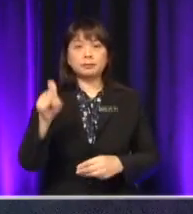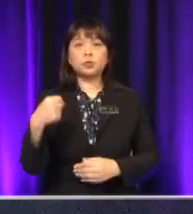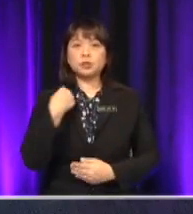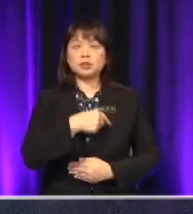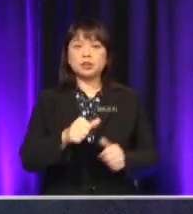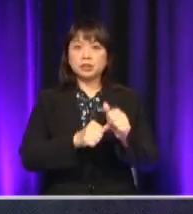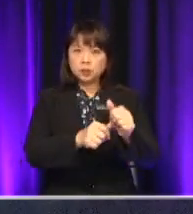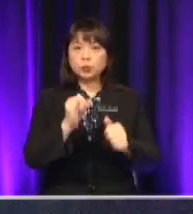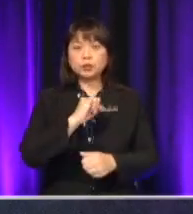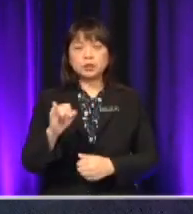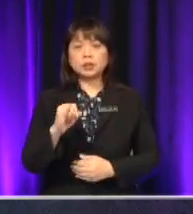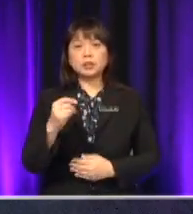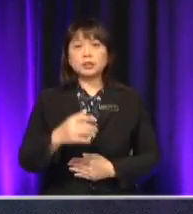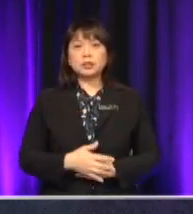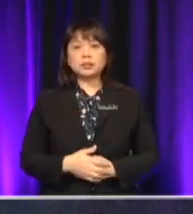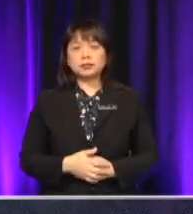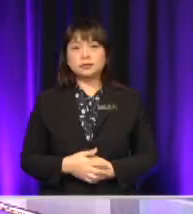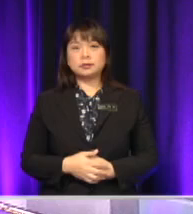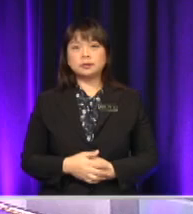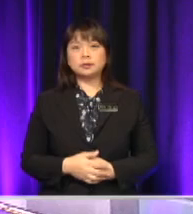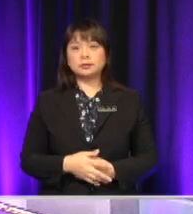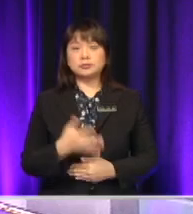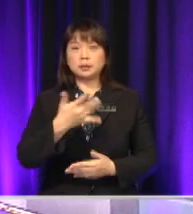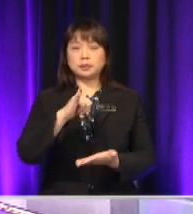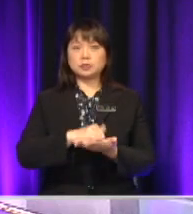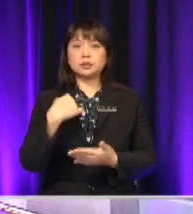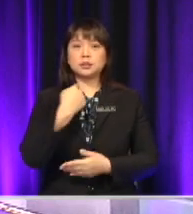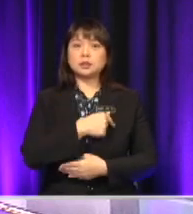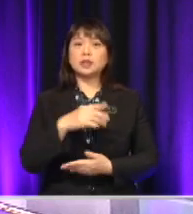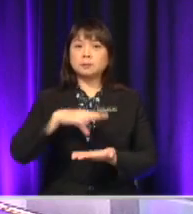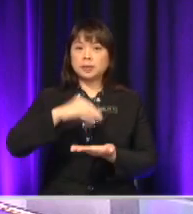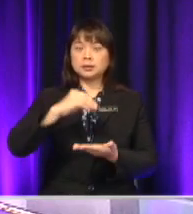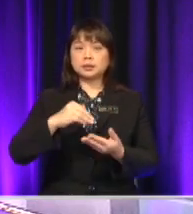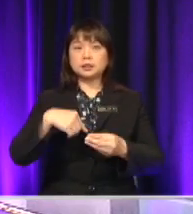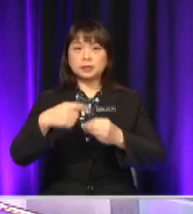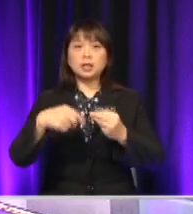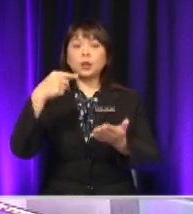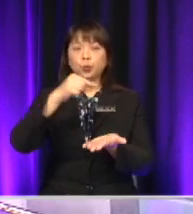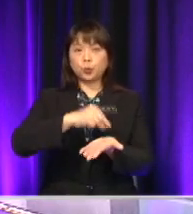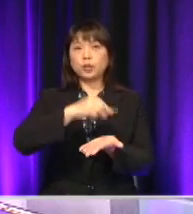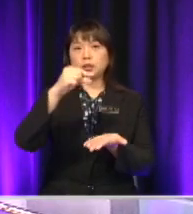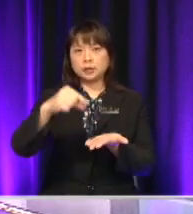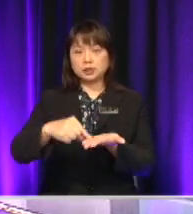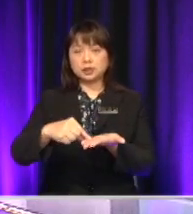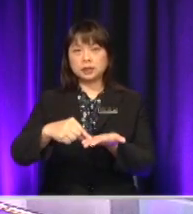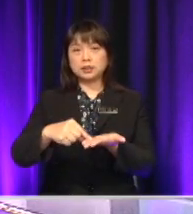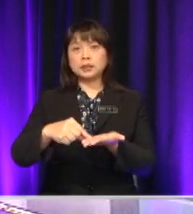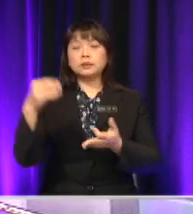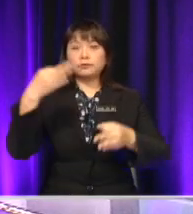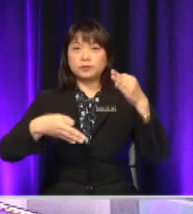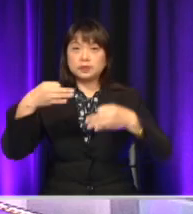ikuti. Kemudian yang segmen kedua tadi kita ada belajar berkenaan dengan kuantiti fizik